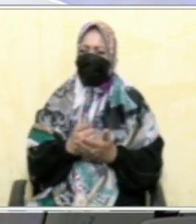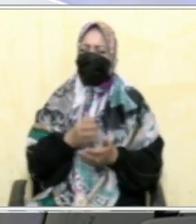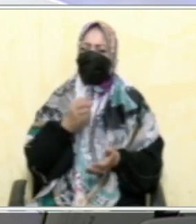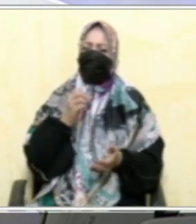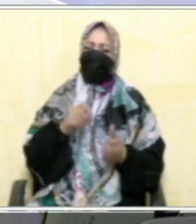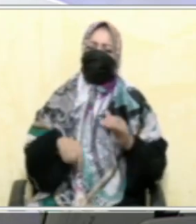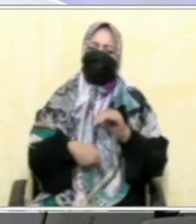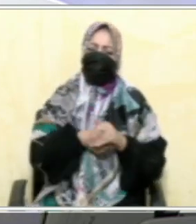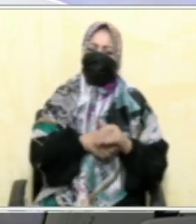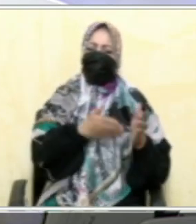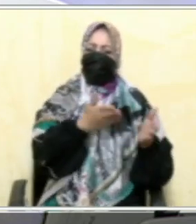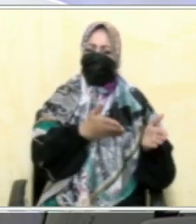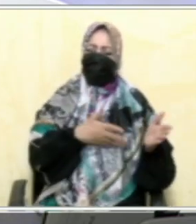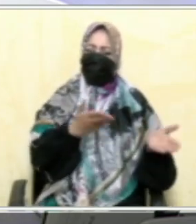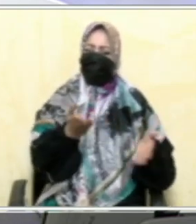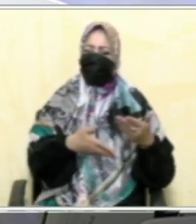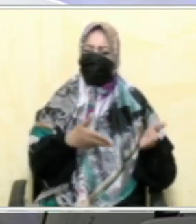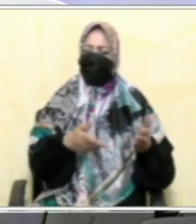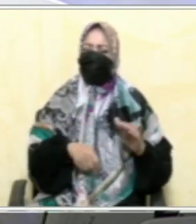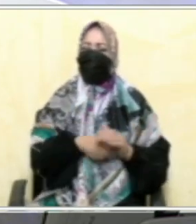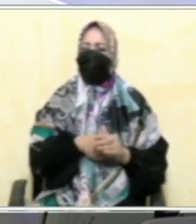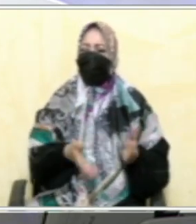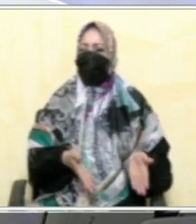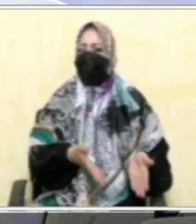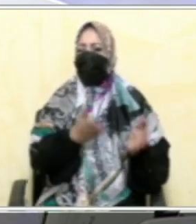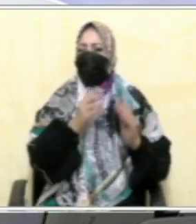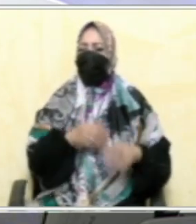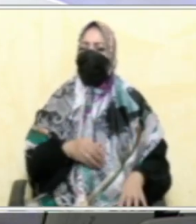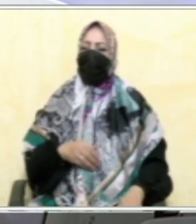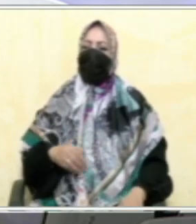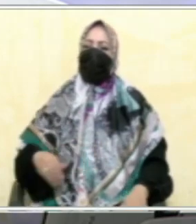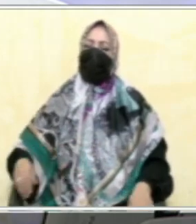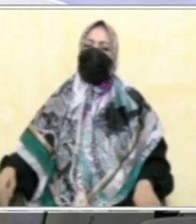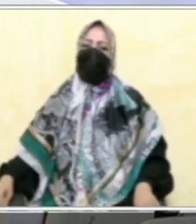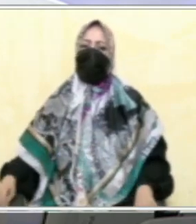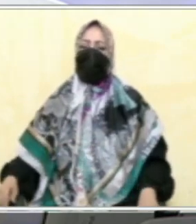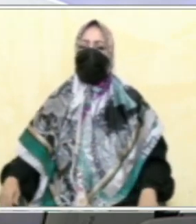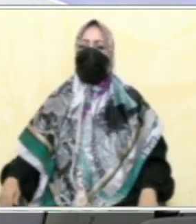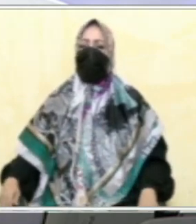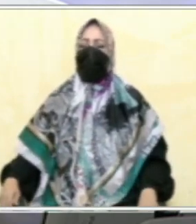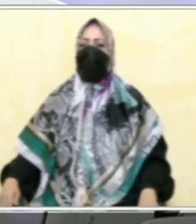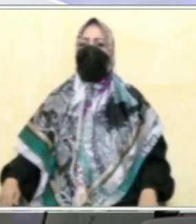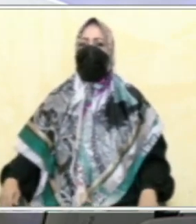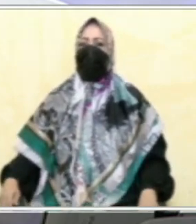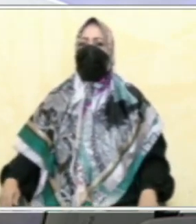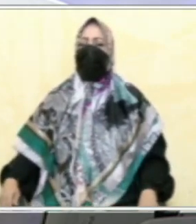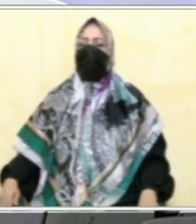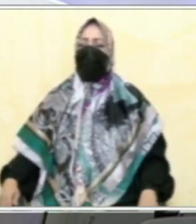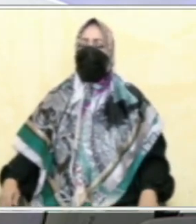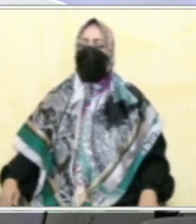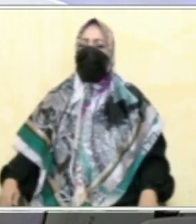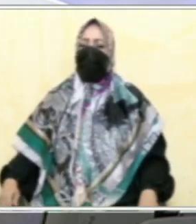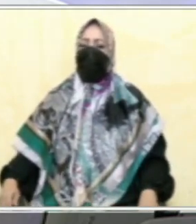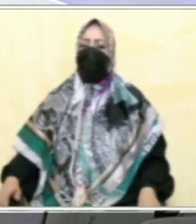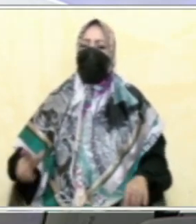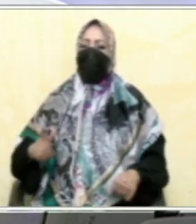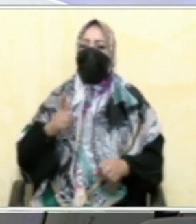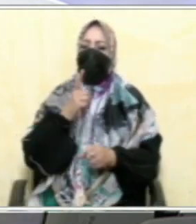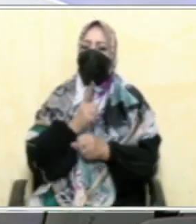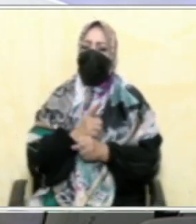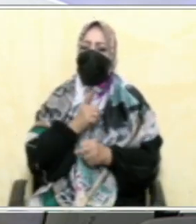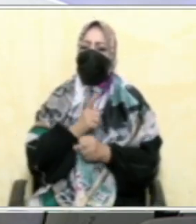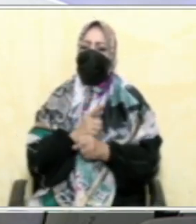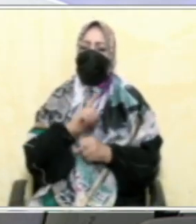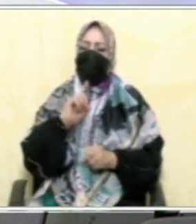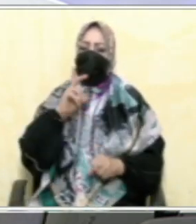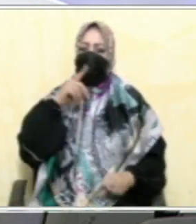بالكم، المدرسين هم الأصل وهم أكثر من تكلمنا عليهم، وأنا مدرس على كل حال، وأكثر من يعني من انتقدناهم